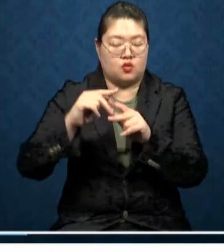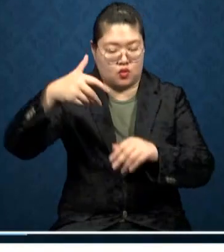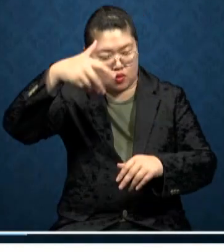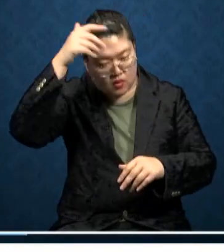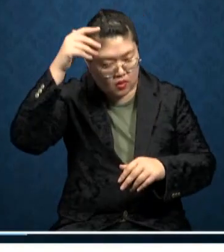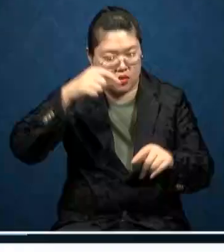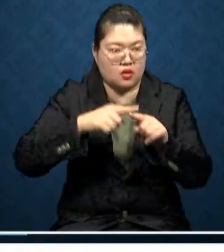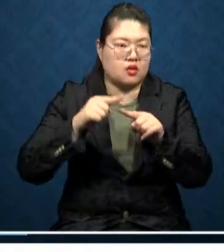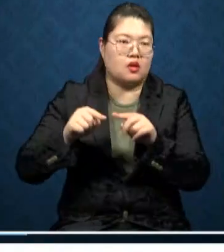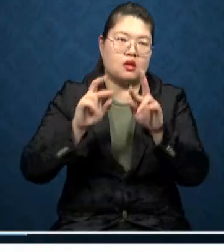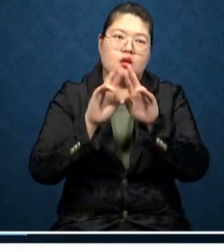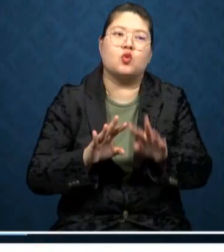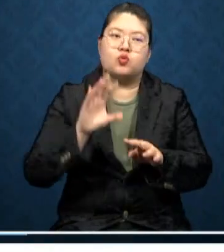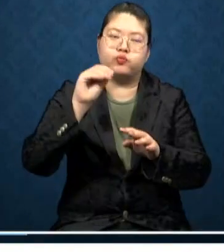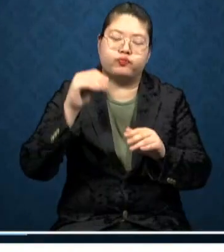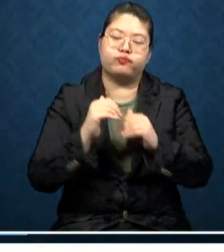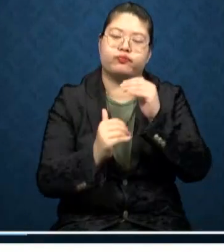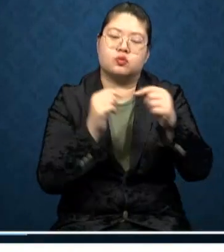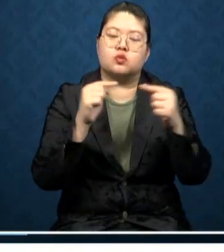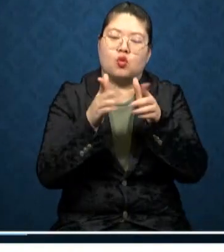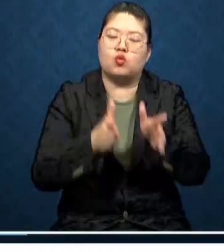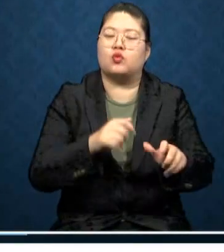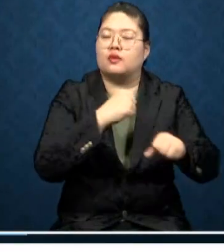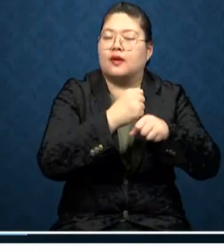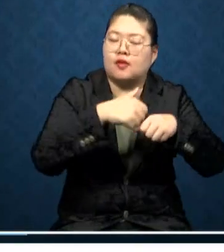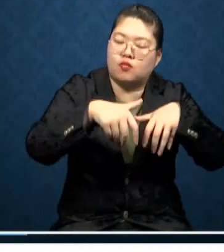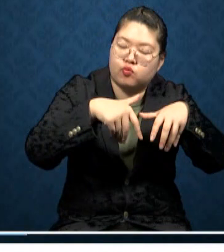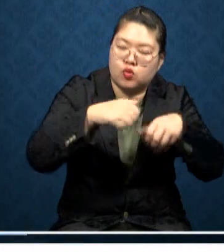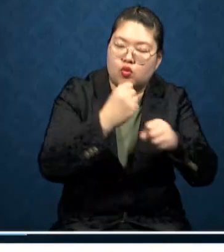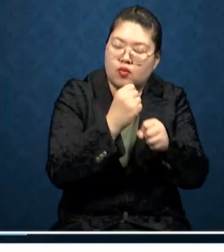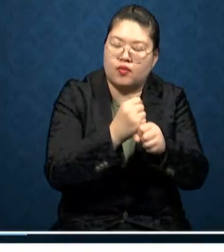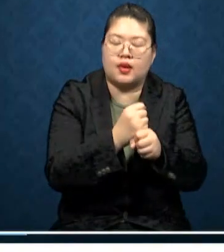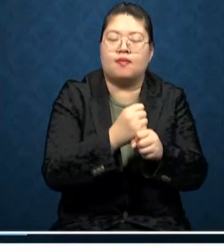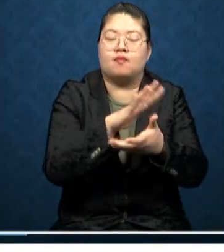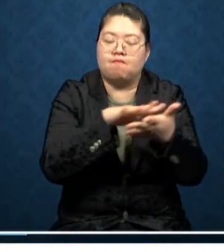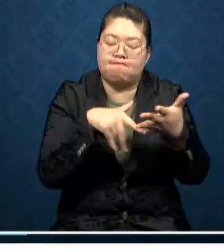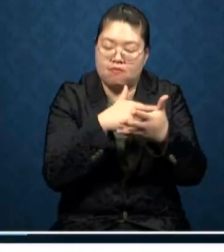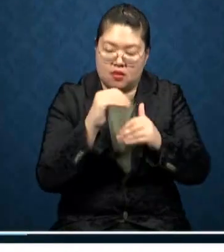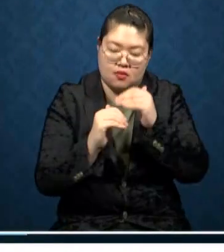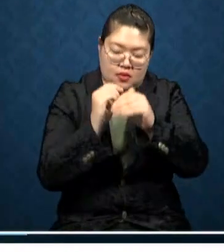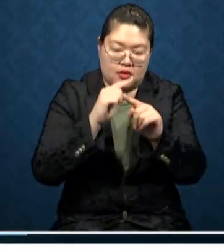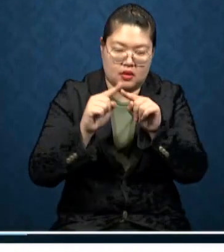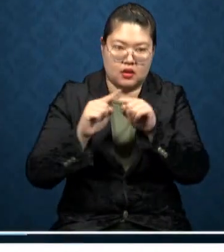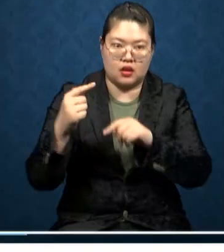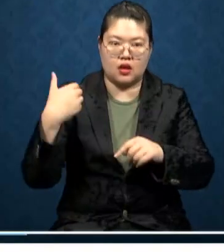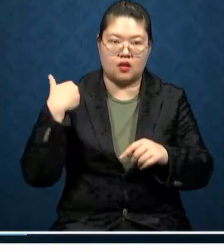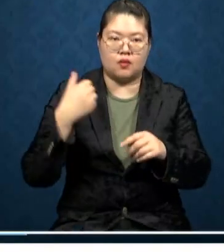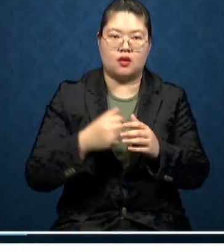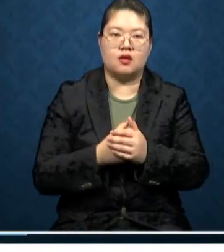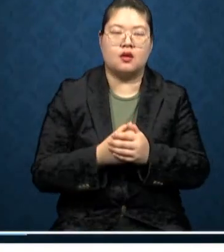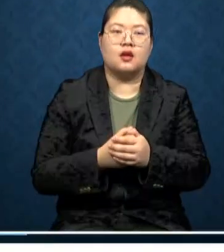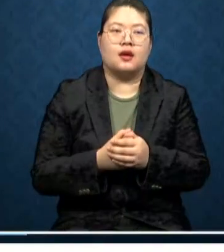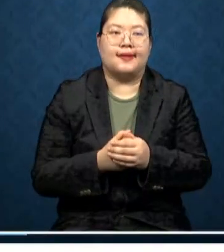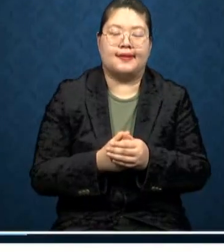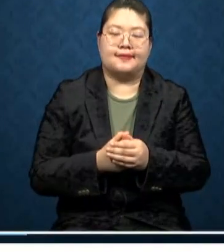จะนำ Star STไปพัฒนาบุคคลและนำไปใช้ในการจัดทำแผนงานพัฒนาต่างๆในภาคการ